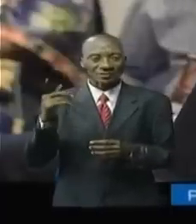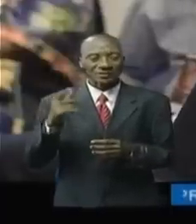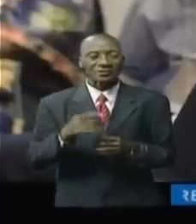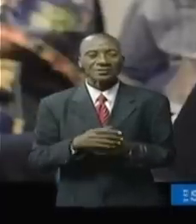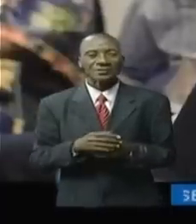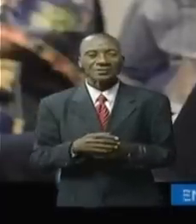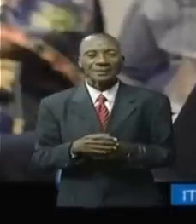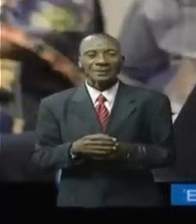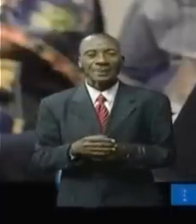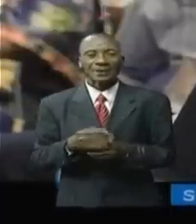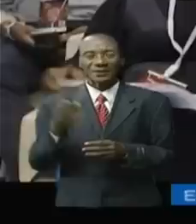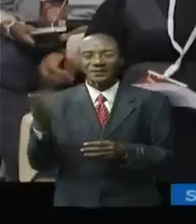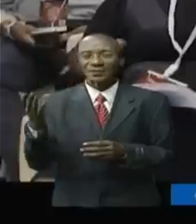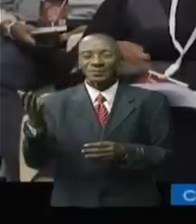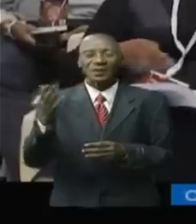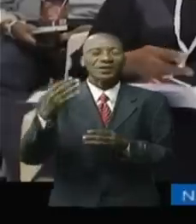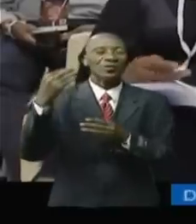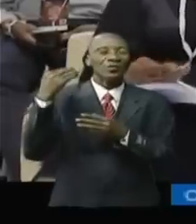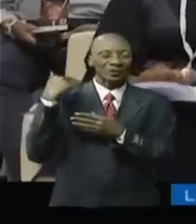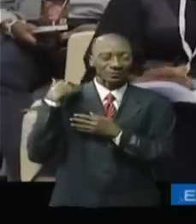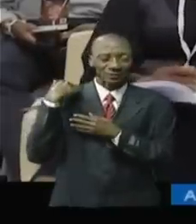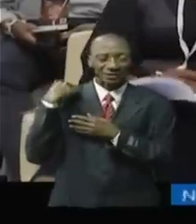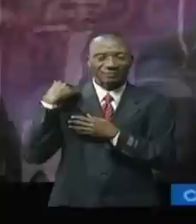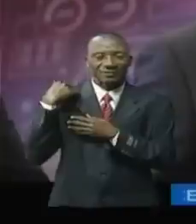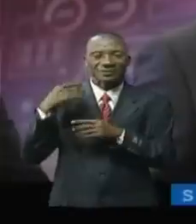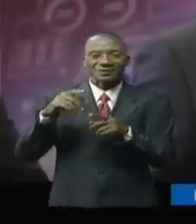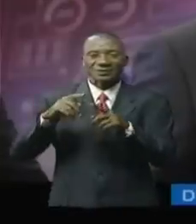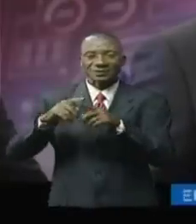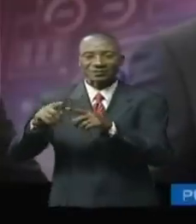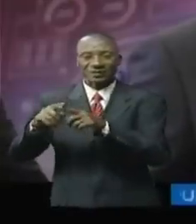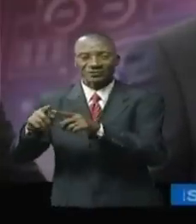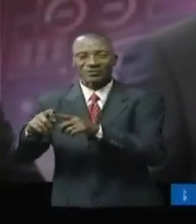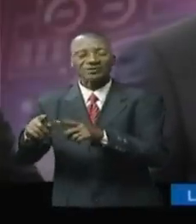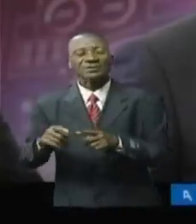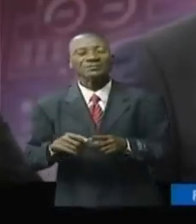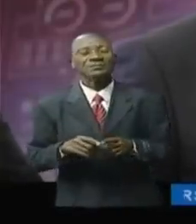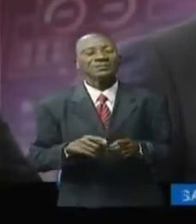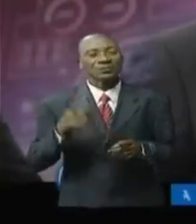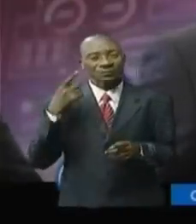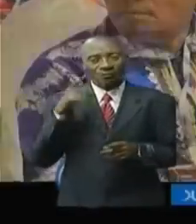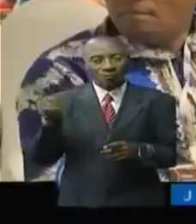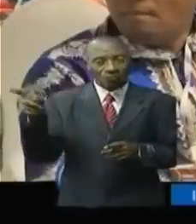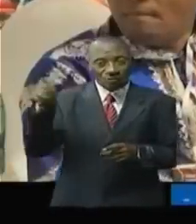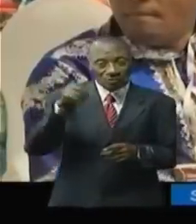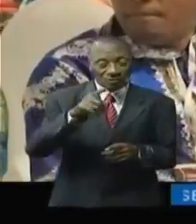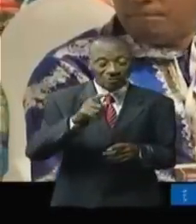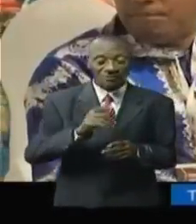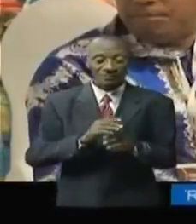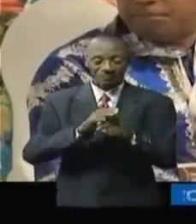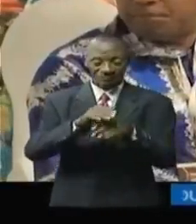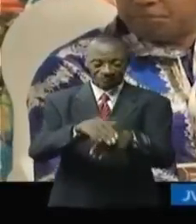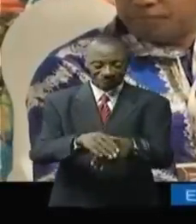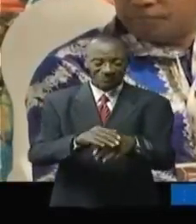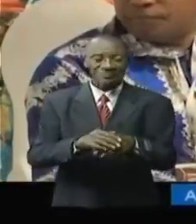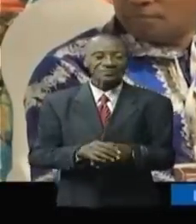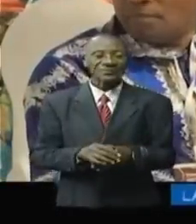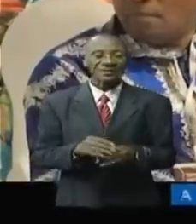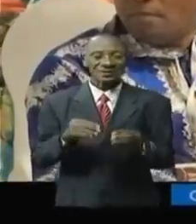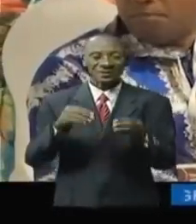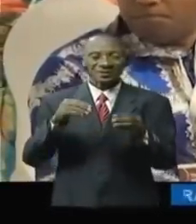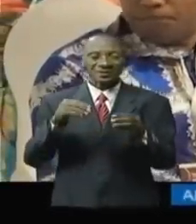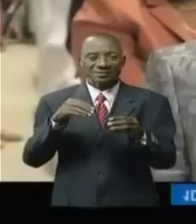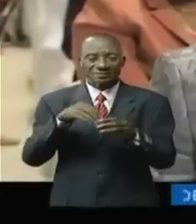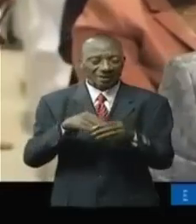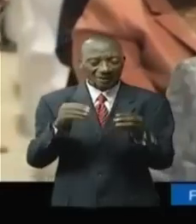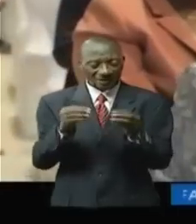la nécessité pour les économies des pays membres de réfléchir aux solutions structurelles à donner aux défis posés par la